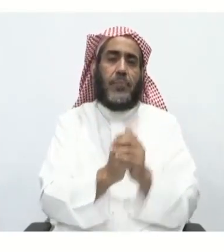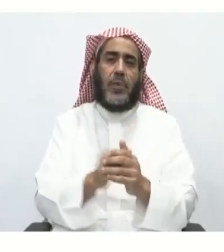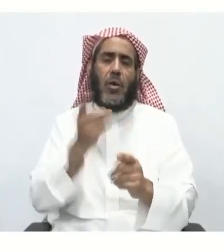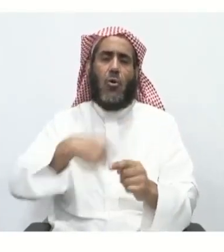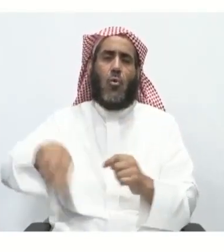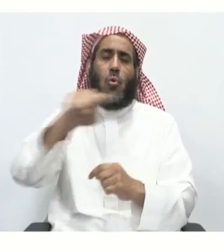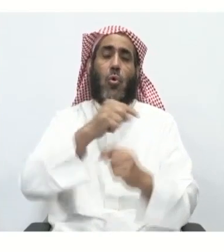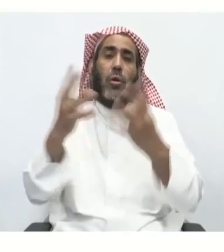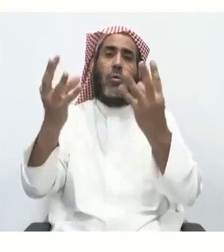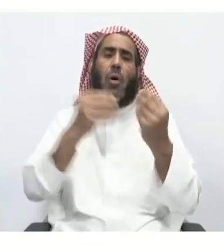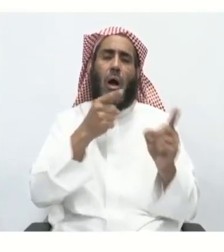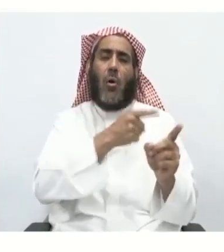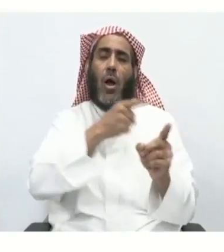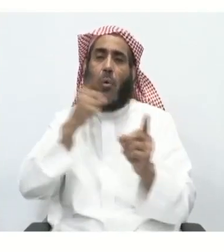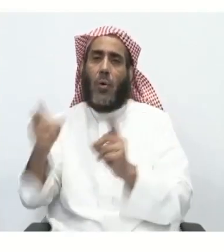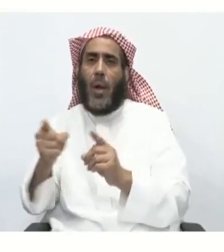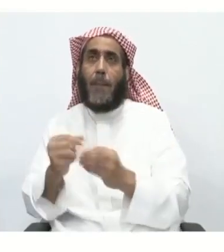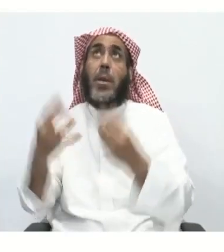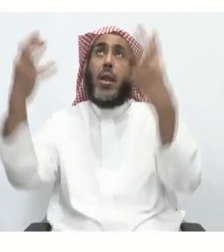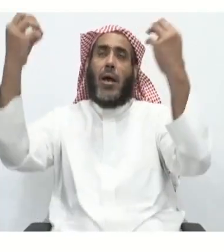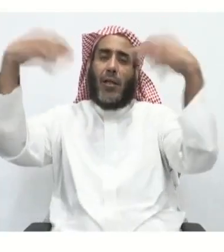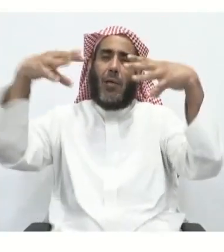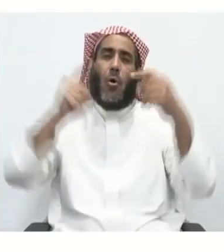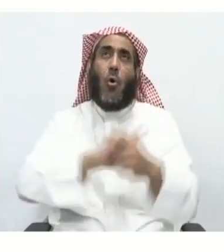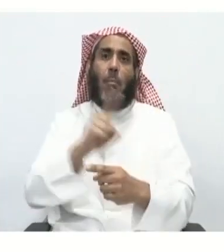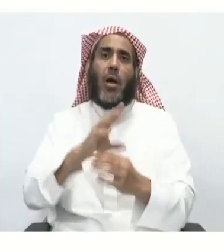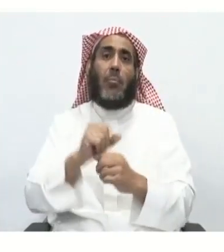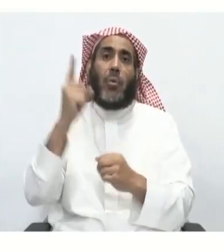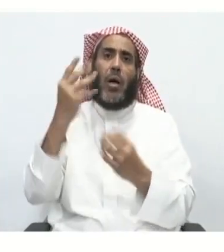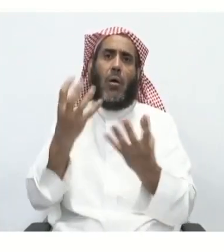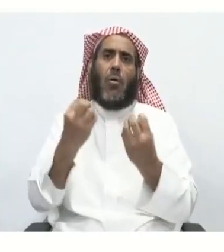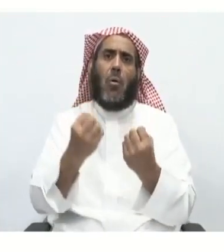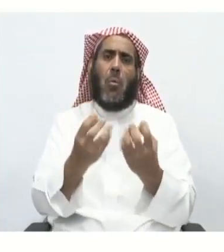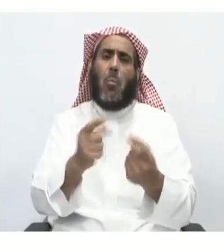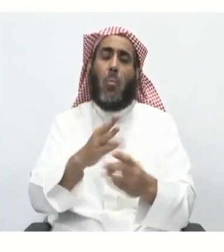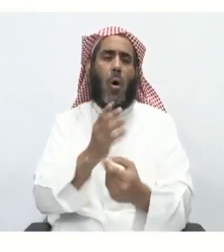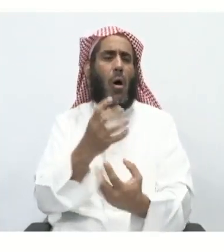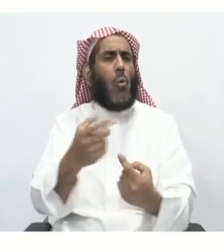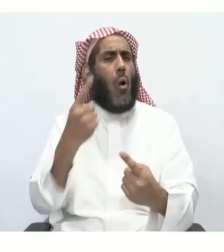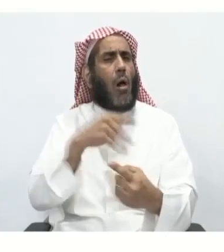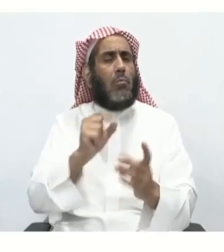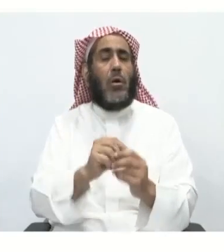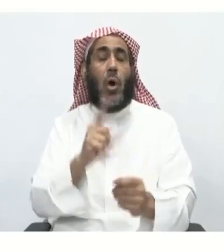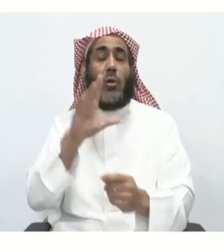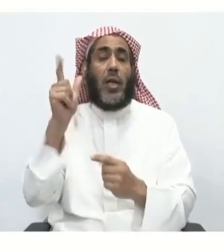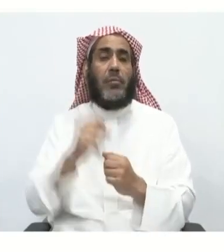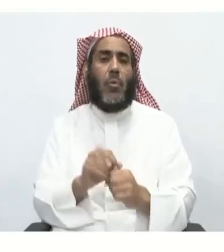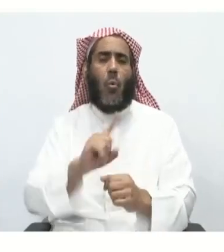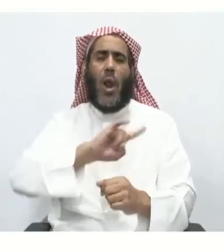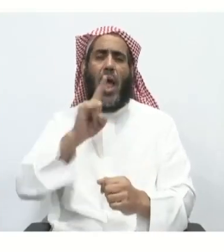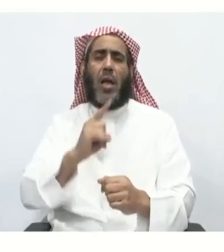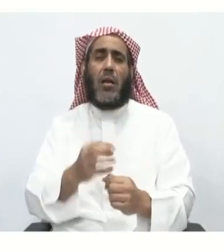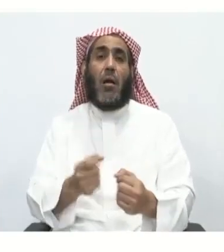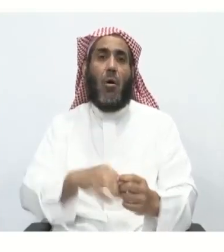كلا نمد هؤلاء وهؤلاء من عطاء ربك وما كان عطاء ربك محظورا ايضا وقوله تعالى ولكن